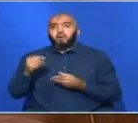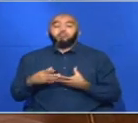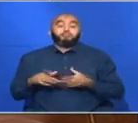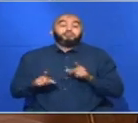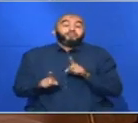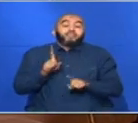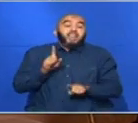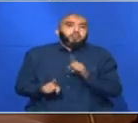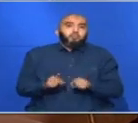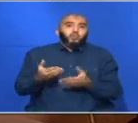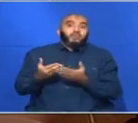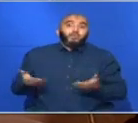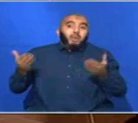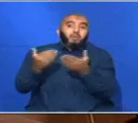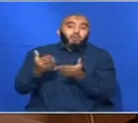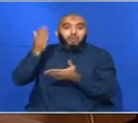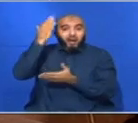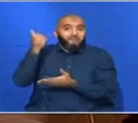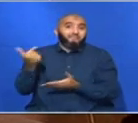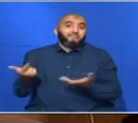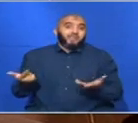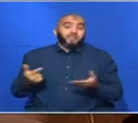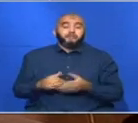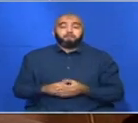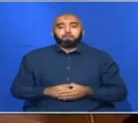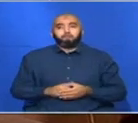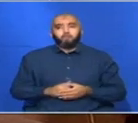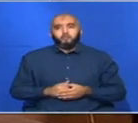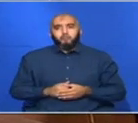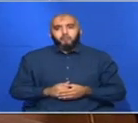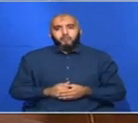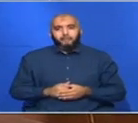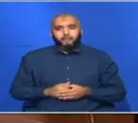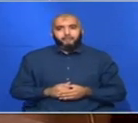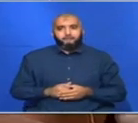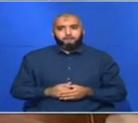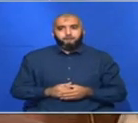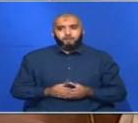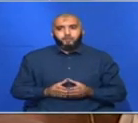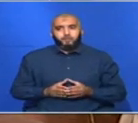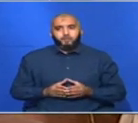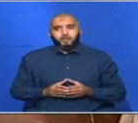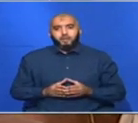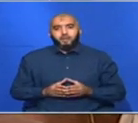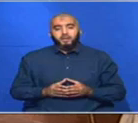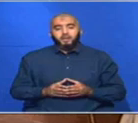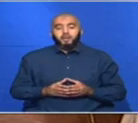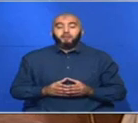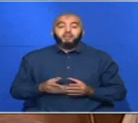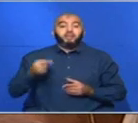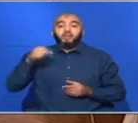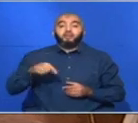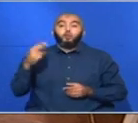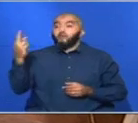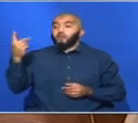الى ذلك يعني هو الذي تحمل ال ال رد الدين رد الدين ينبغي ان يرده